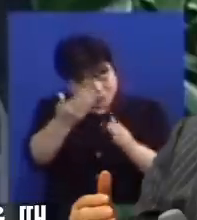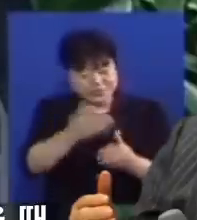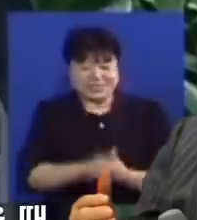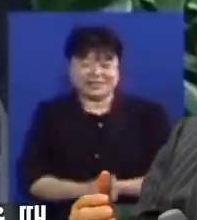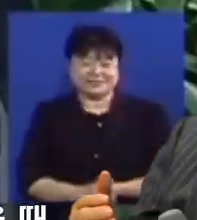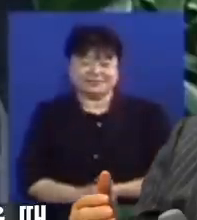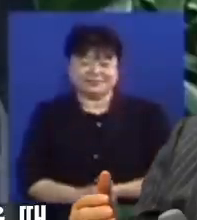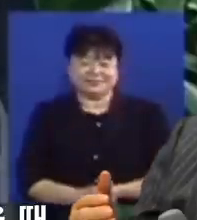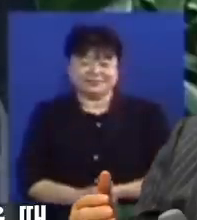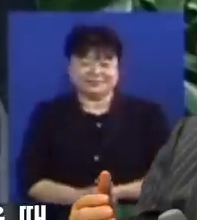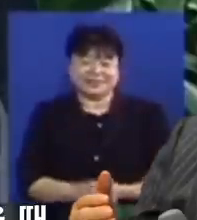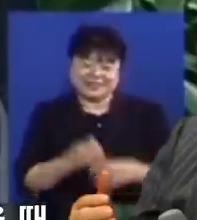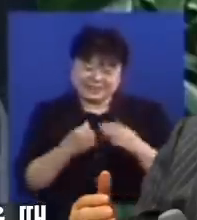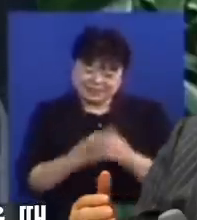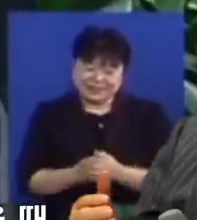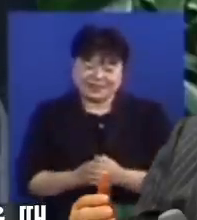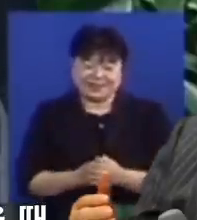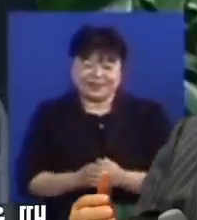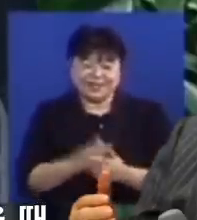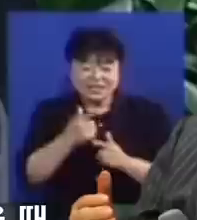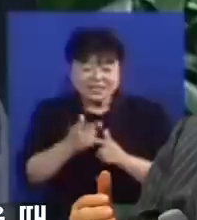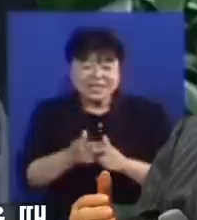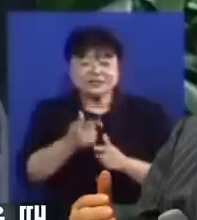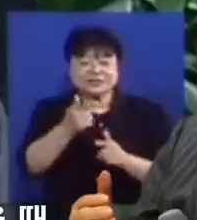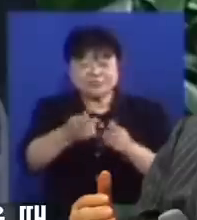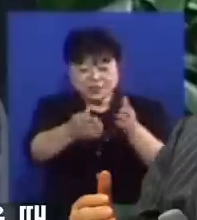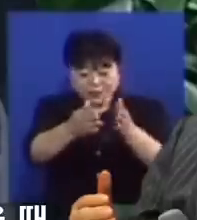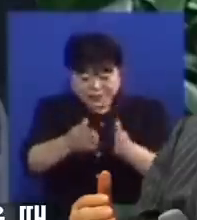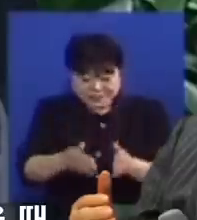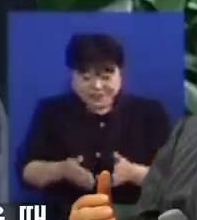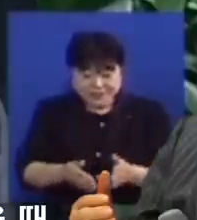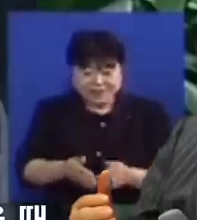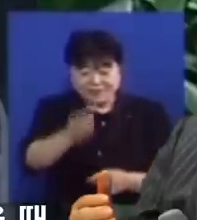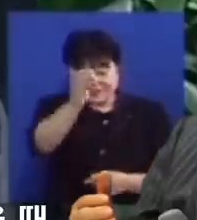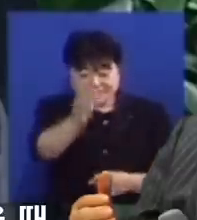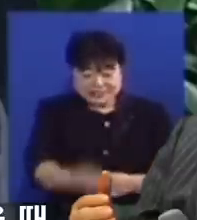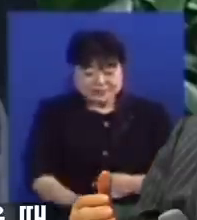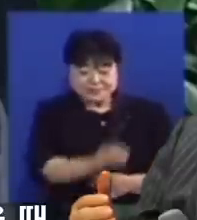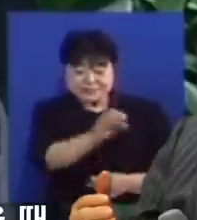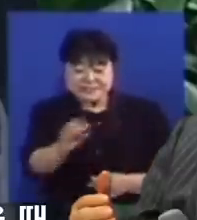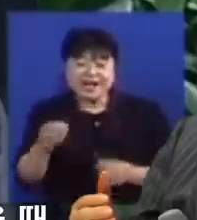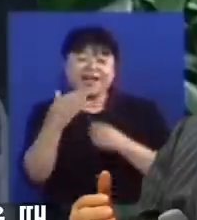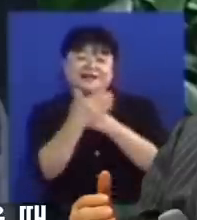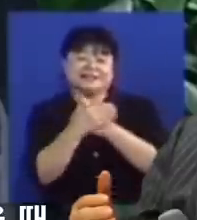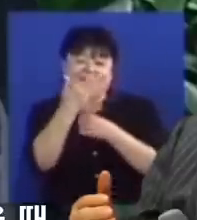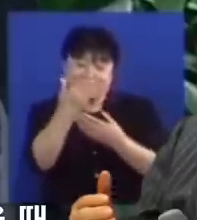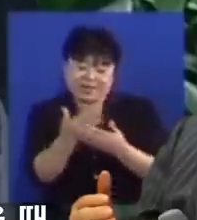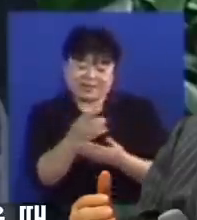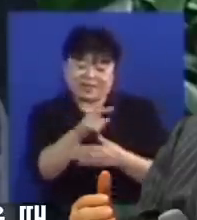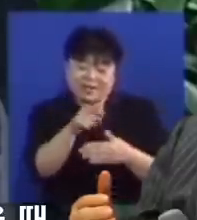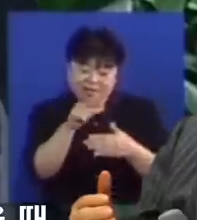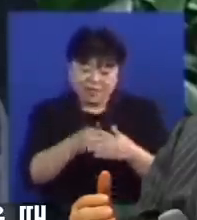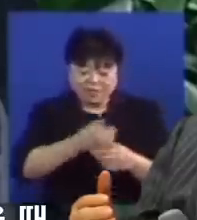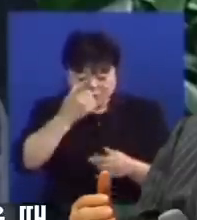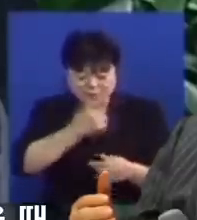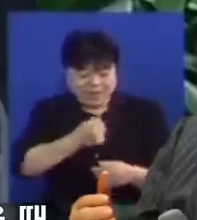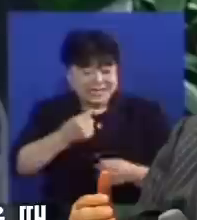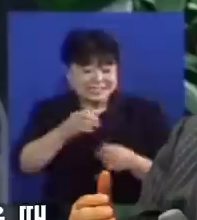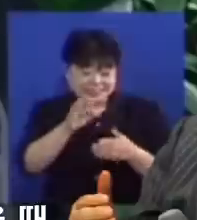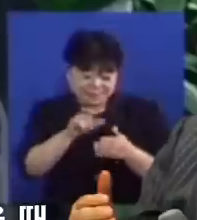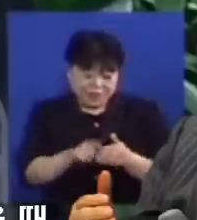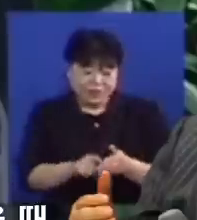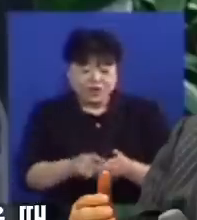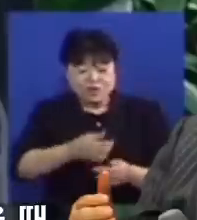것입니다. 그러므로 우리 주 예수 그리스도를 통해서 십자가의 은혜를 받아 마음속에 꿈을 품으면